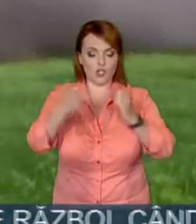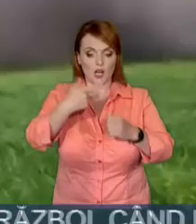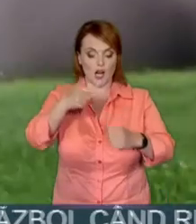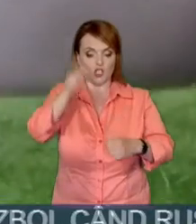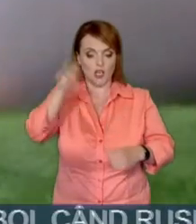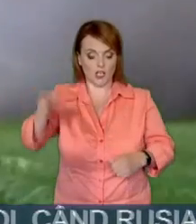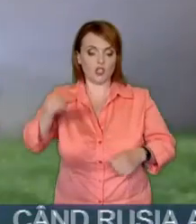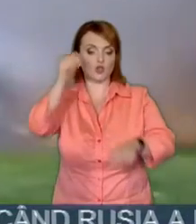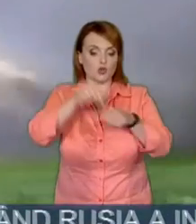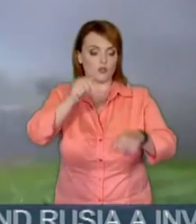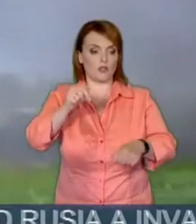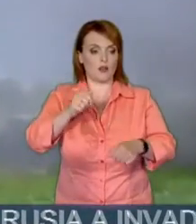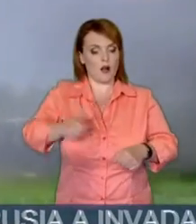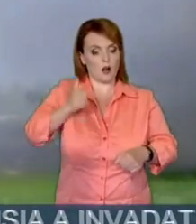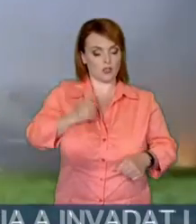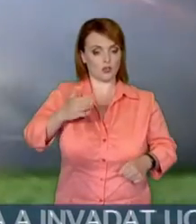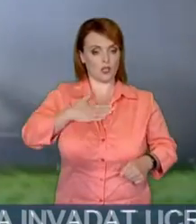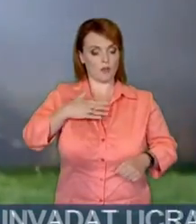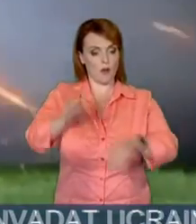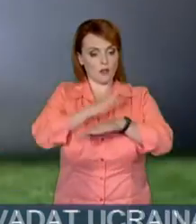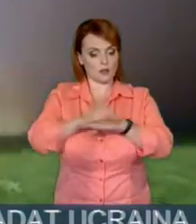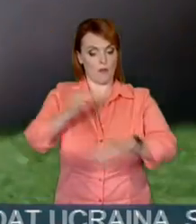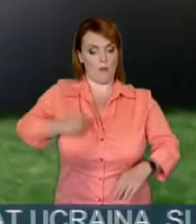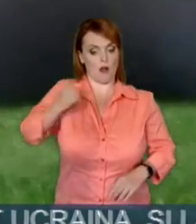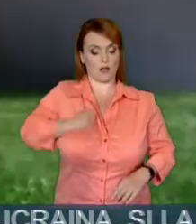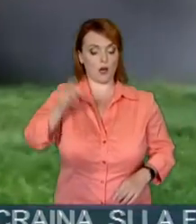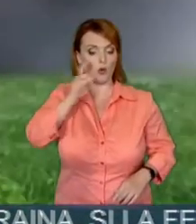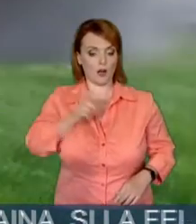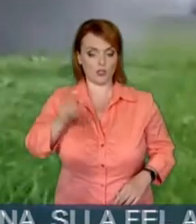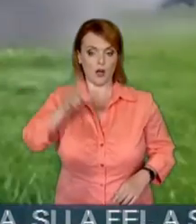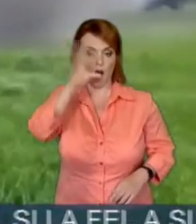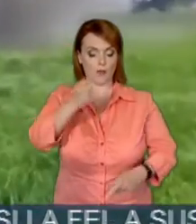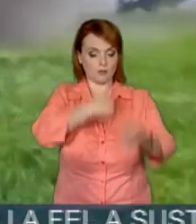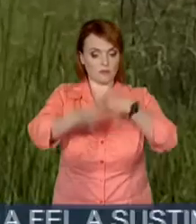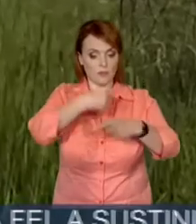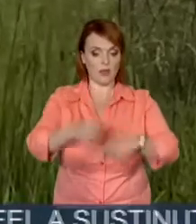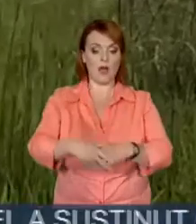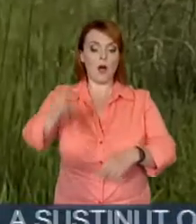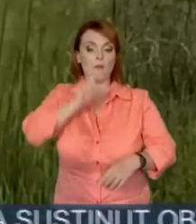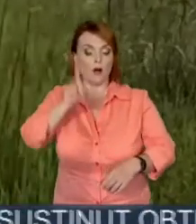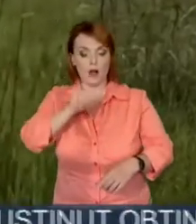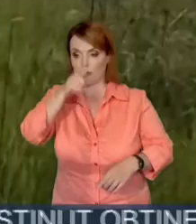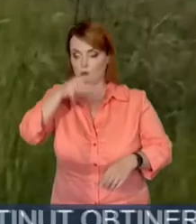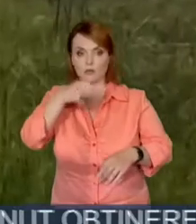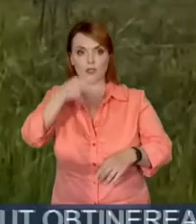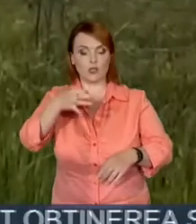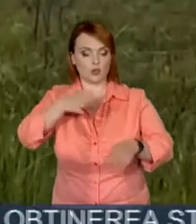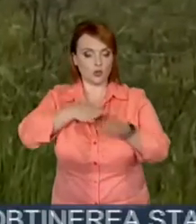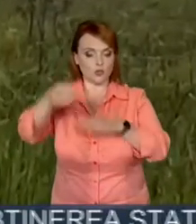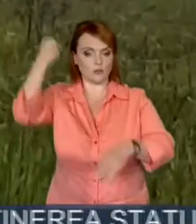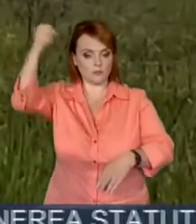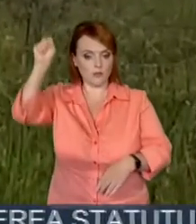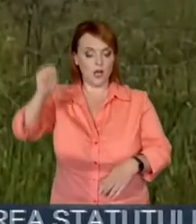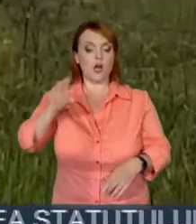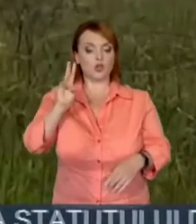războinicii noștri. Este o mândrie bine meritată, un sentiment corect. Nu este momentul să numim așezările în care se întoarce steagul ucrainean,